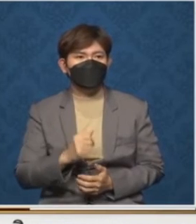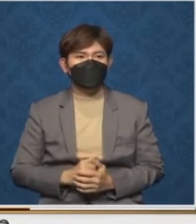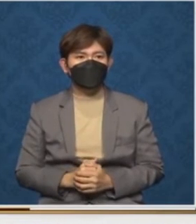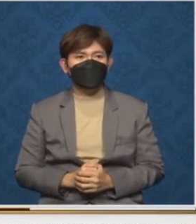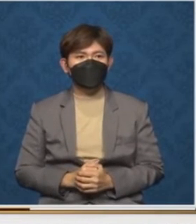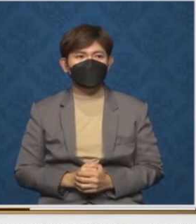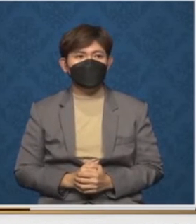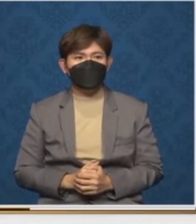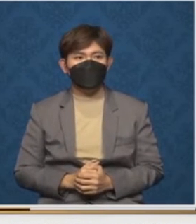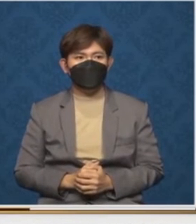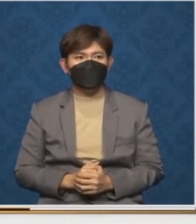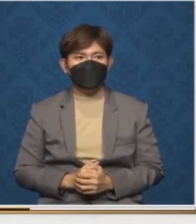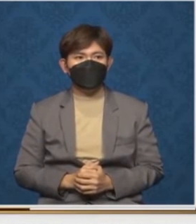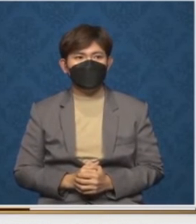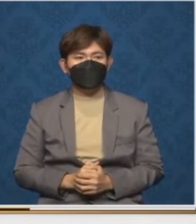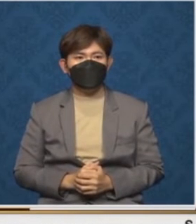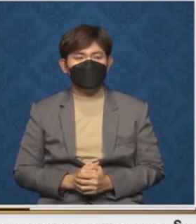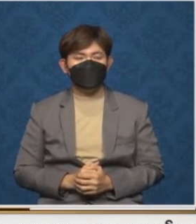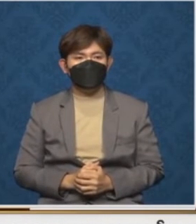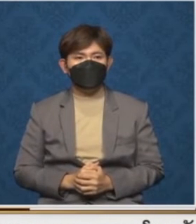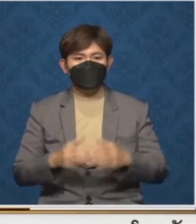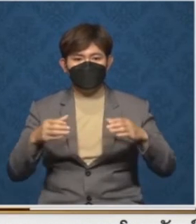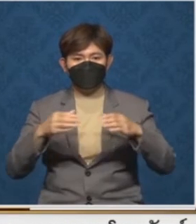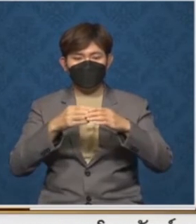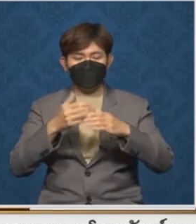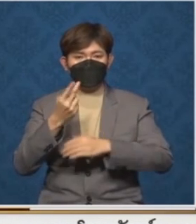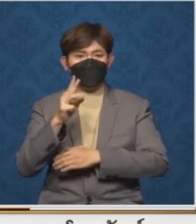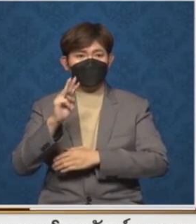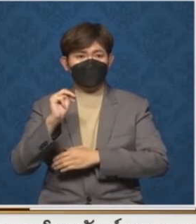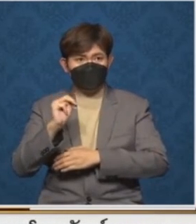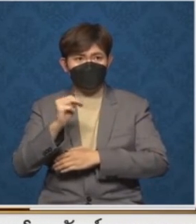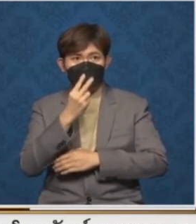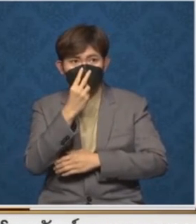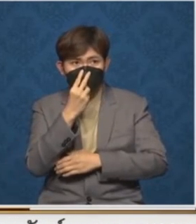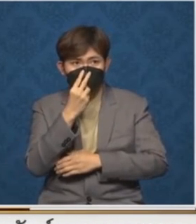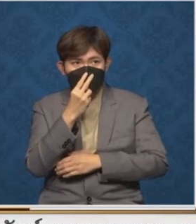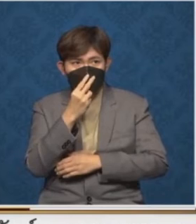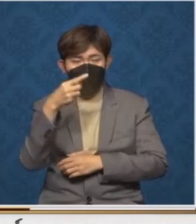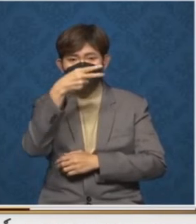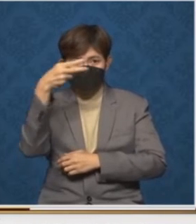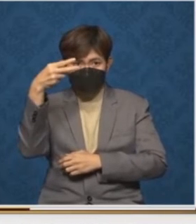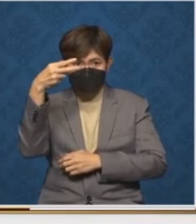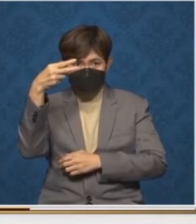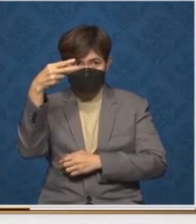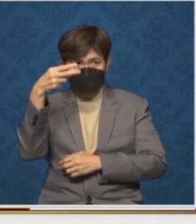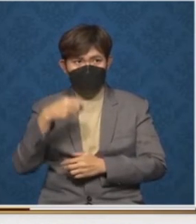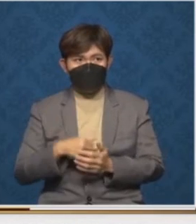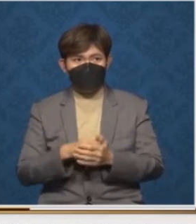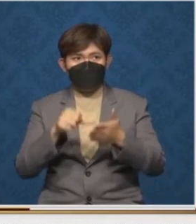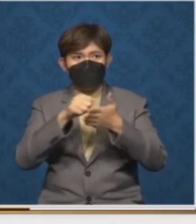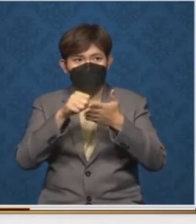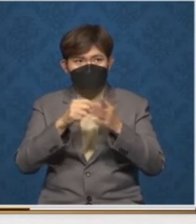thatใหคตองมีคนไปสั่งการให้คอรโมอ ผ่านกินยารหน ผิปกติแ่นอนไปดแ่นต่อไปครับ